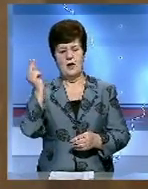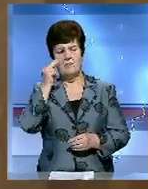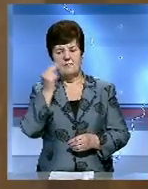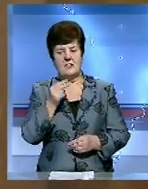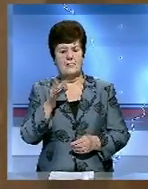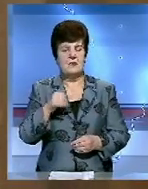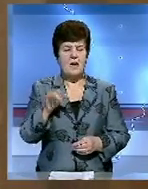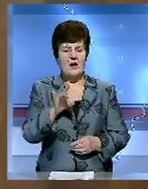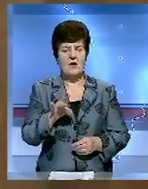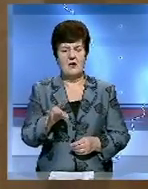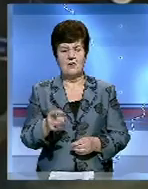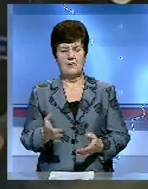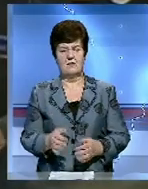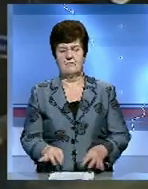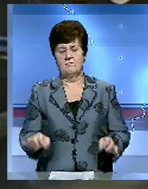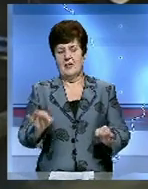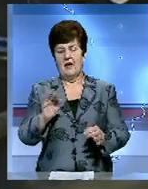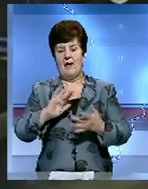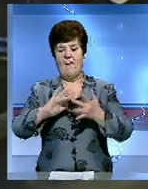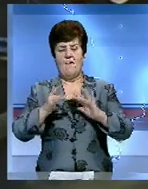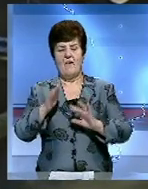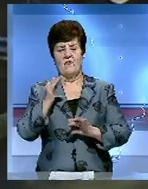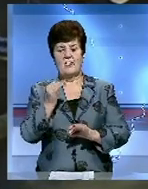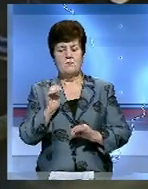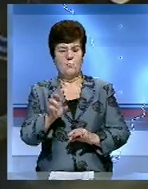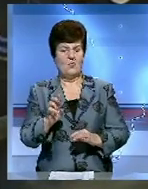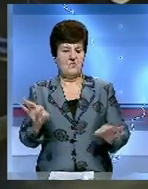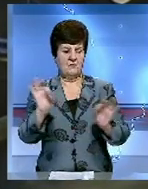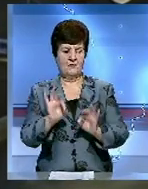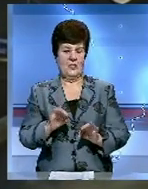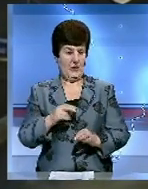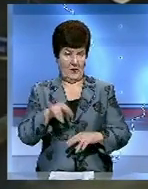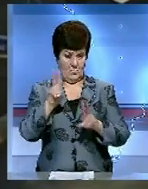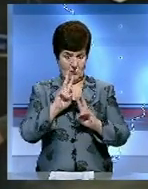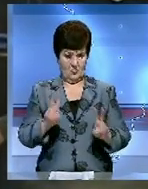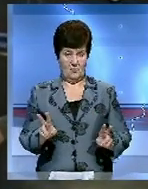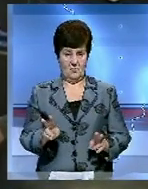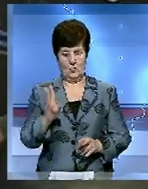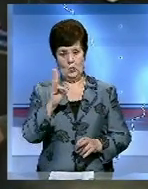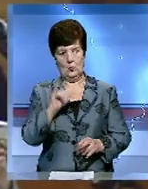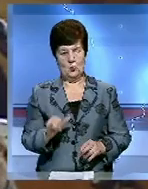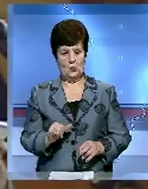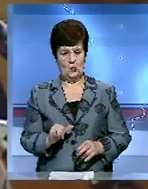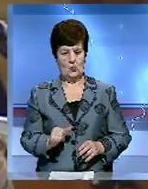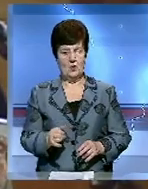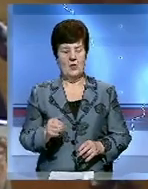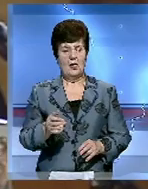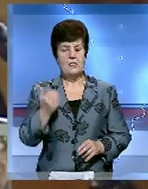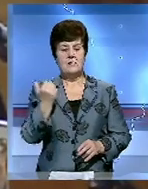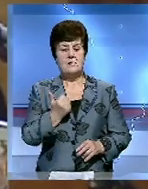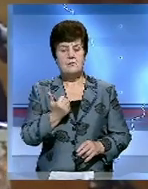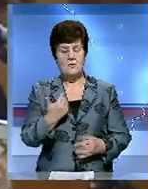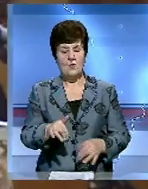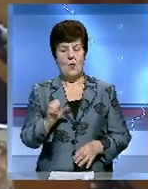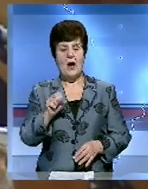nicio postare pe Facebook. Pe cine? De... Chiar nu știți cine? Nu. Mihai este împreună cu Alina. Care